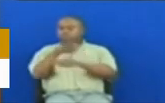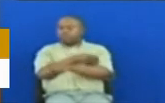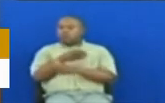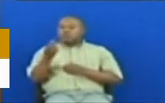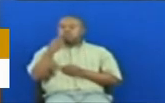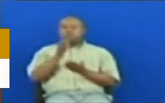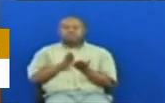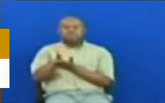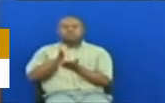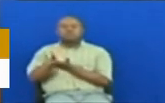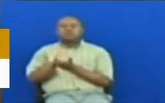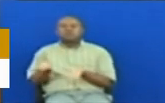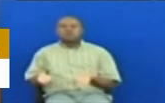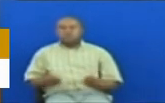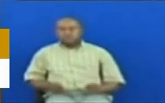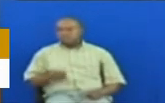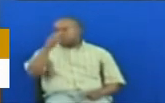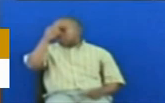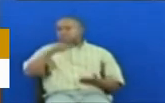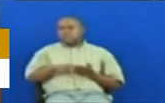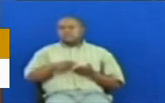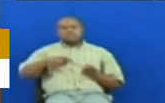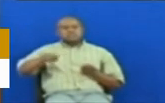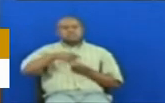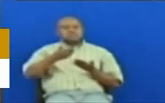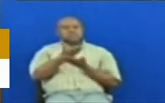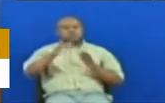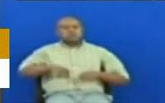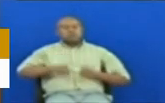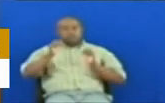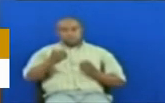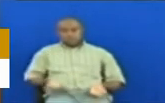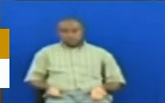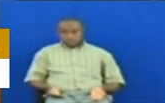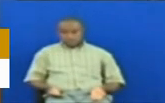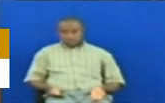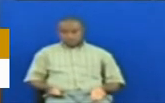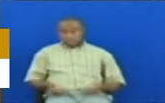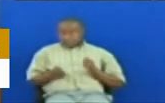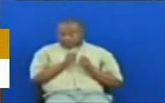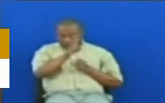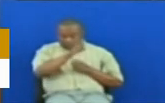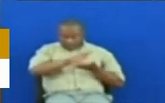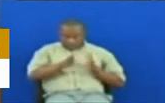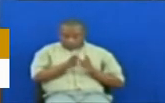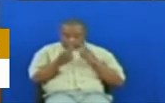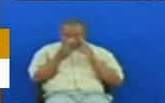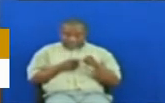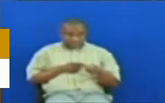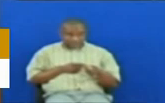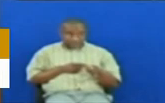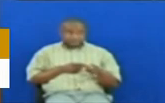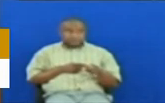vipite, kama vile bunge halina mamlaka naga, hata vitu ambavyo vimekubaliana ambavyo ukivitazama logically, kwa sababu practice ya mwanzo